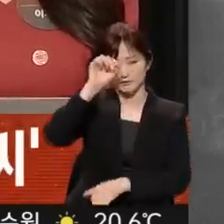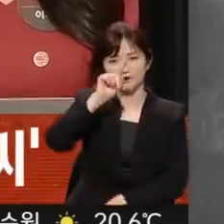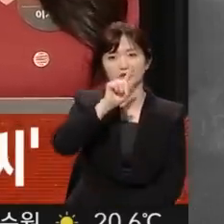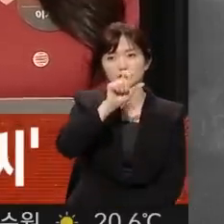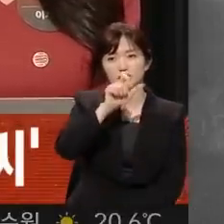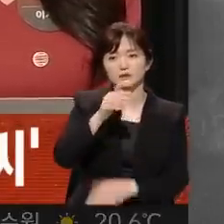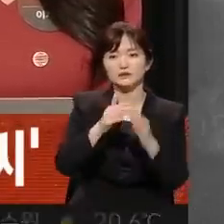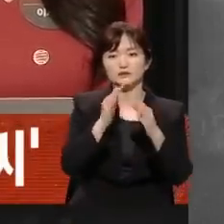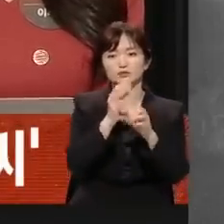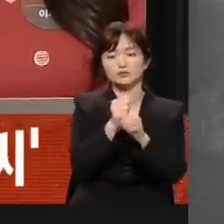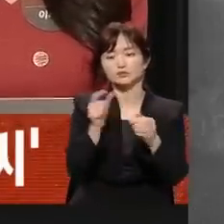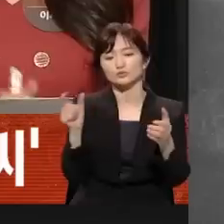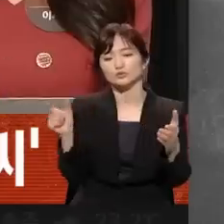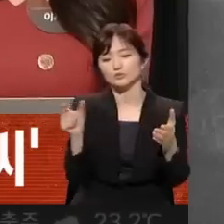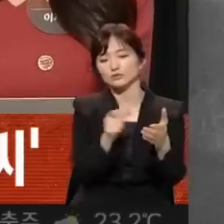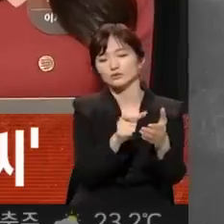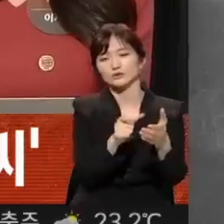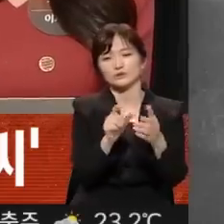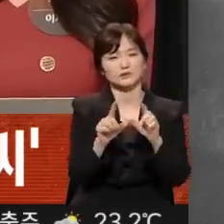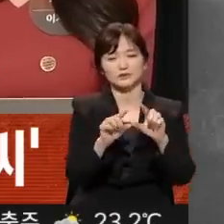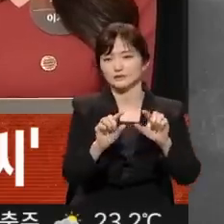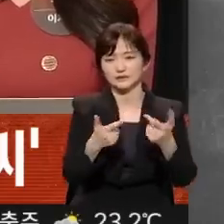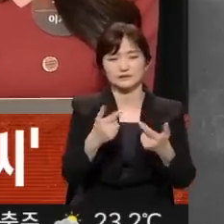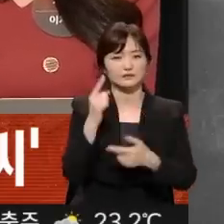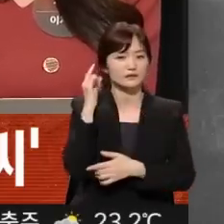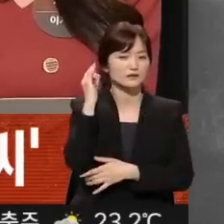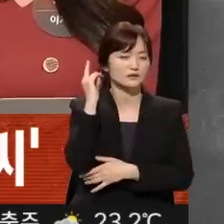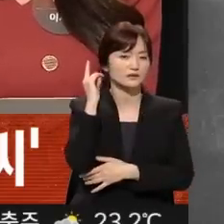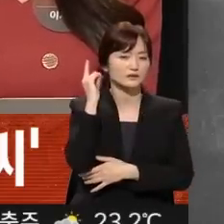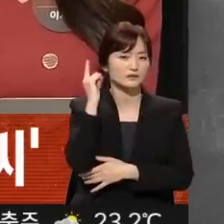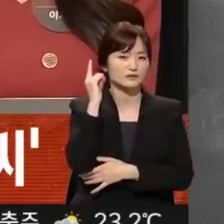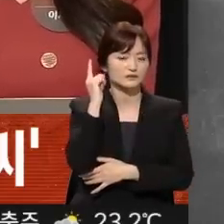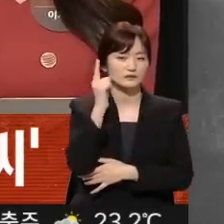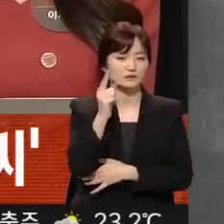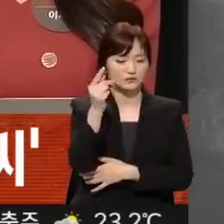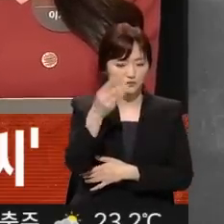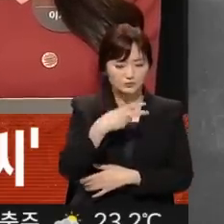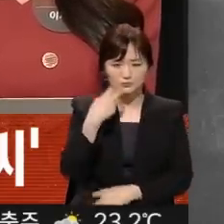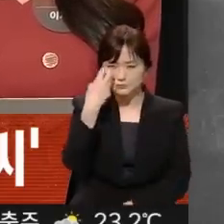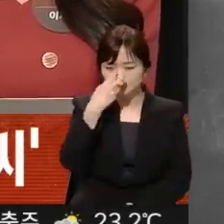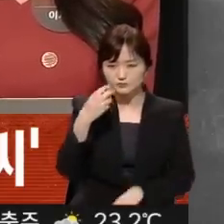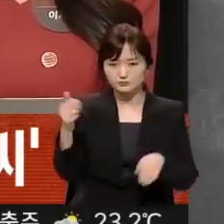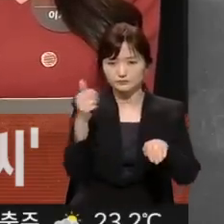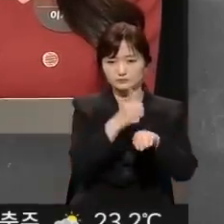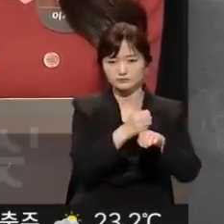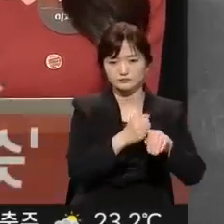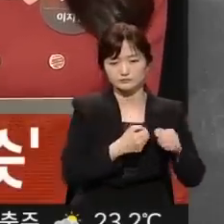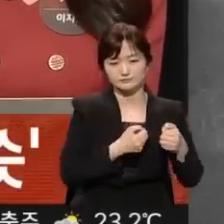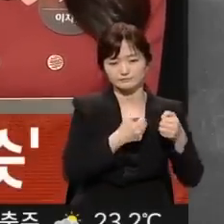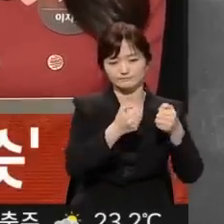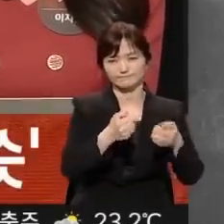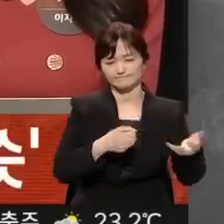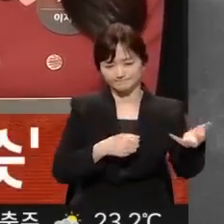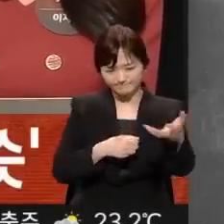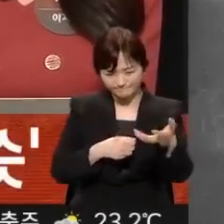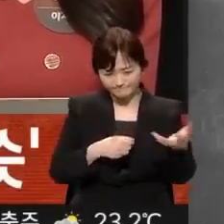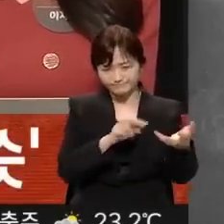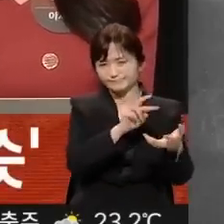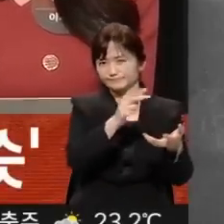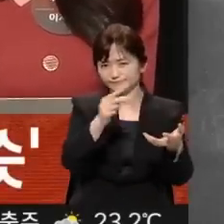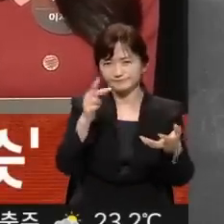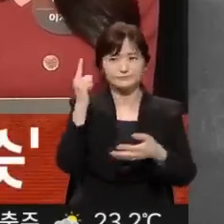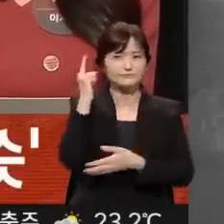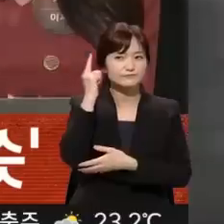주소지에도 살고 있지 않아서 이 전화번호 추적부터 해봤습니다. 그랬더니 이 차를 타고 이동을 하는 듯이 위치가 수시로 바뀌고 또 폰이